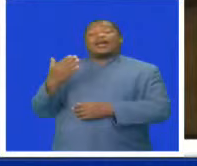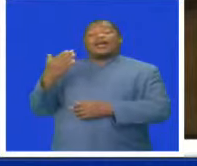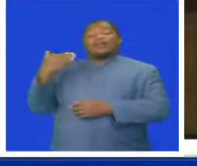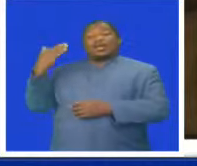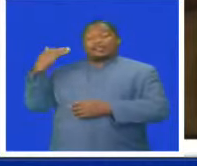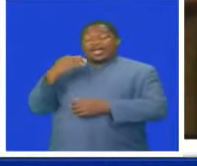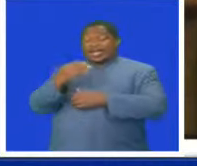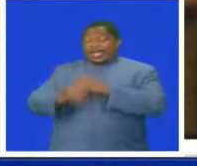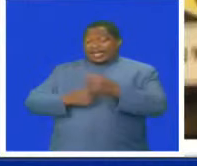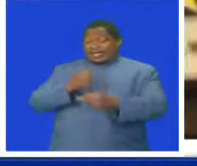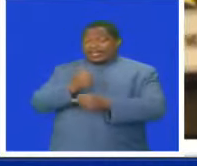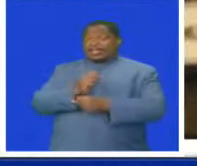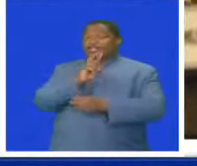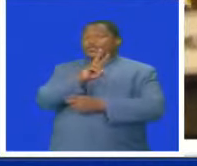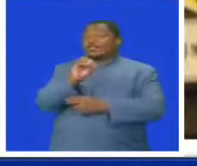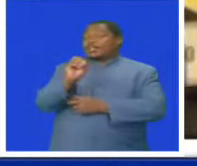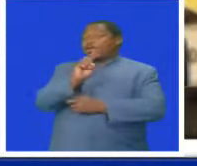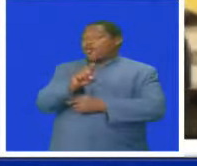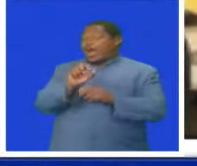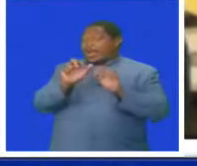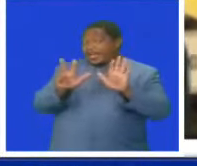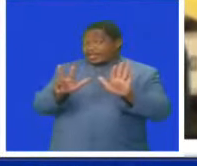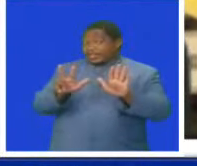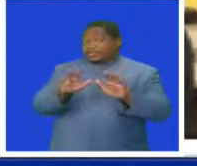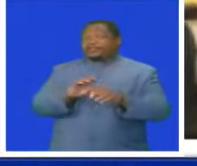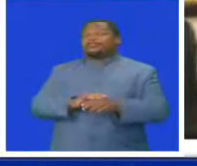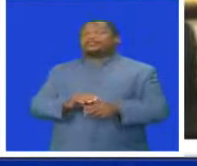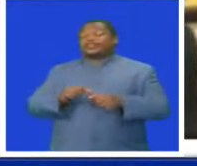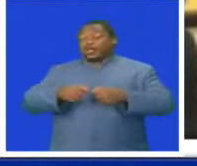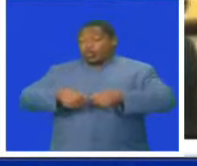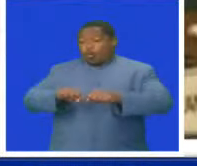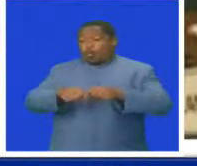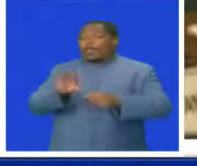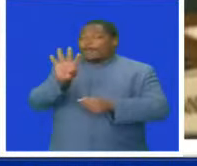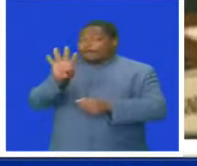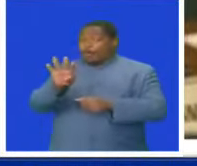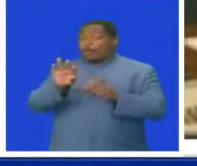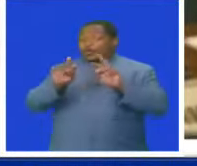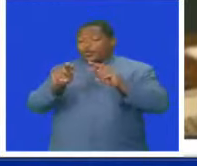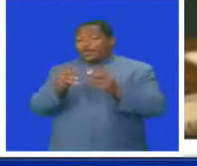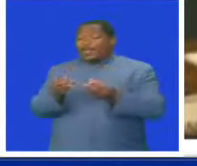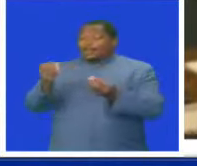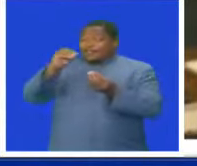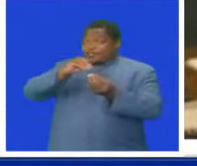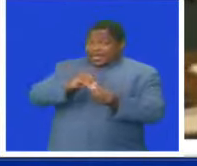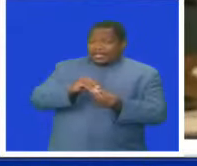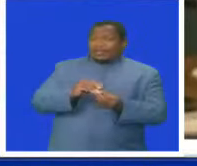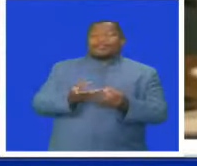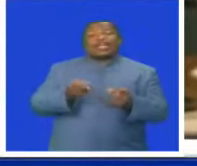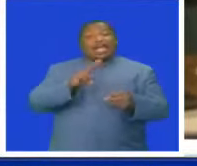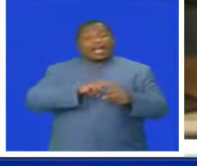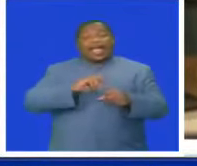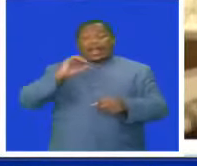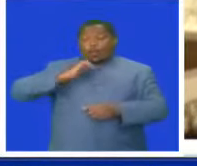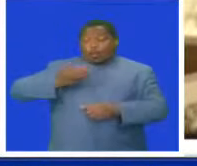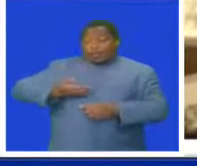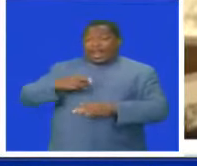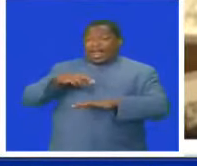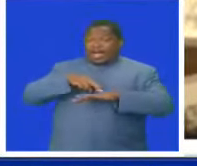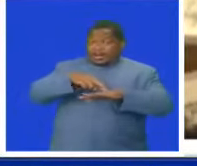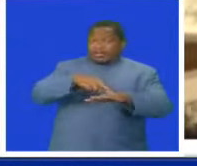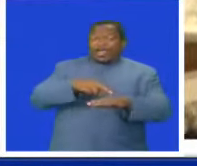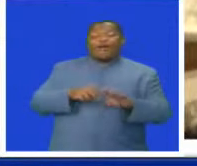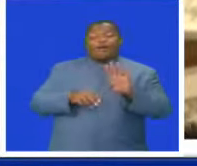kanye nabomakela abane labamele tifundza delive. Athi iPhalamende iphindze ibe nebantfu labanye labasebenta